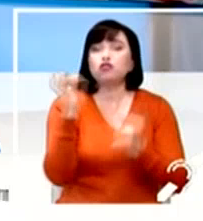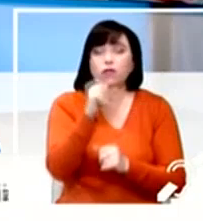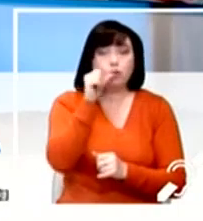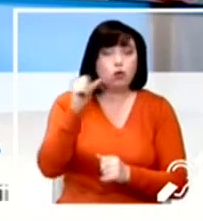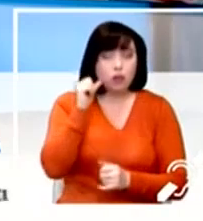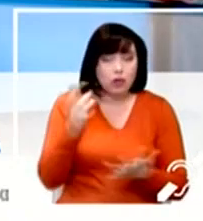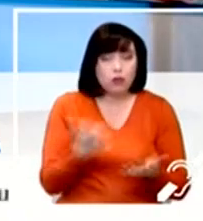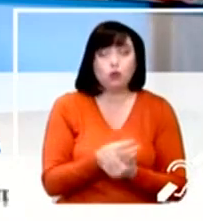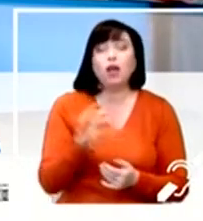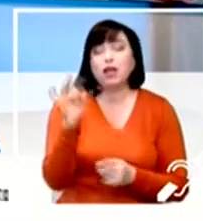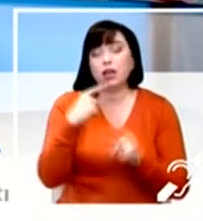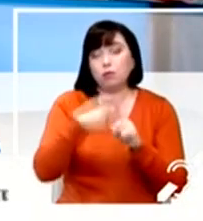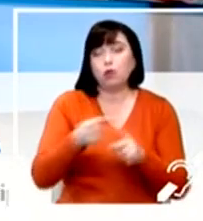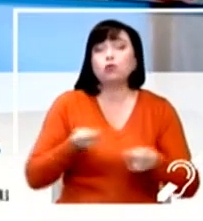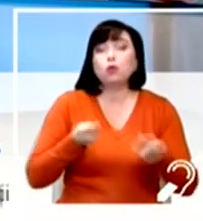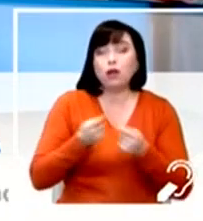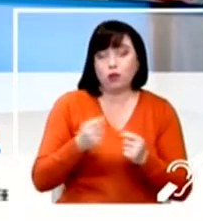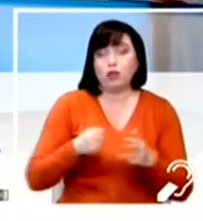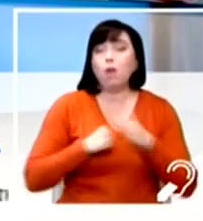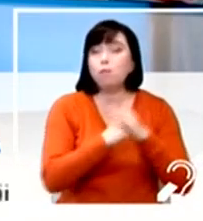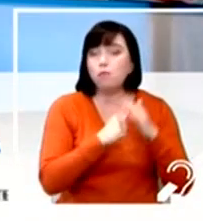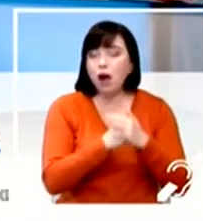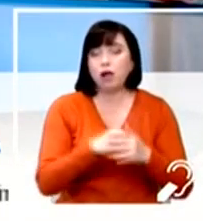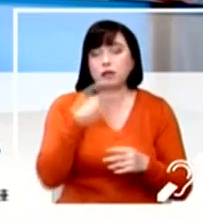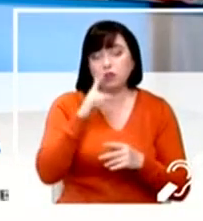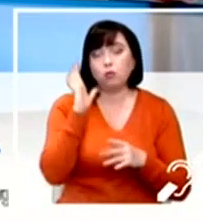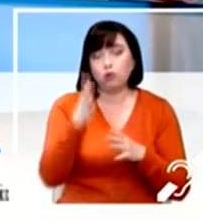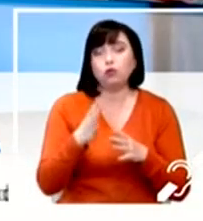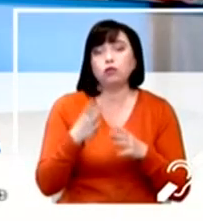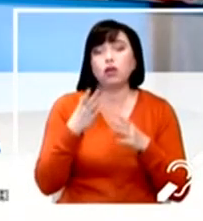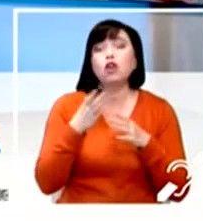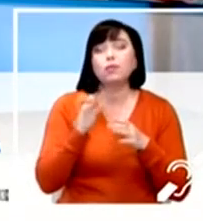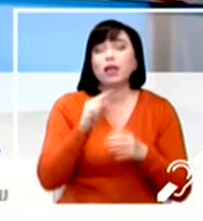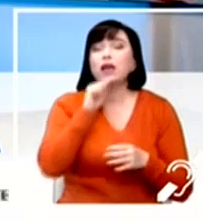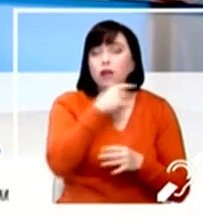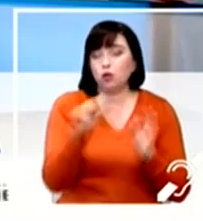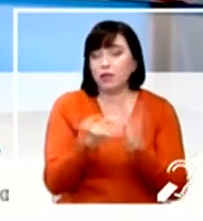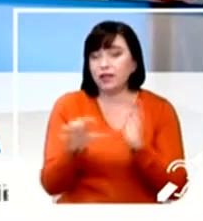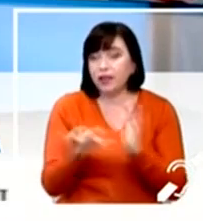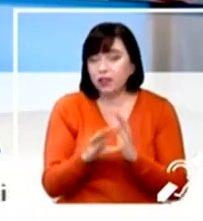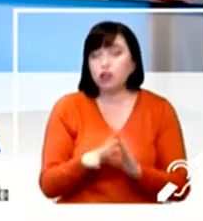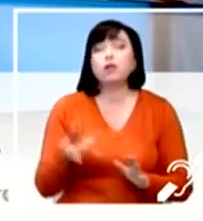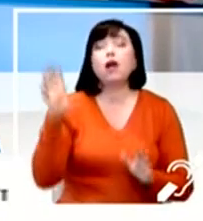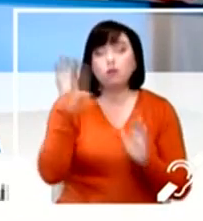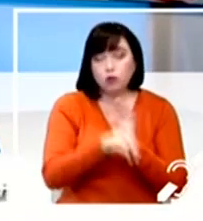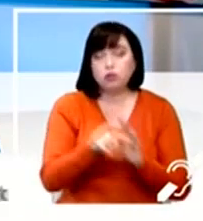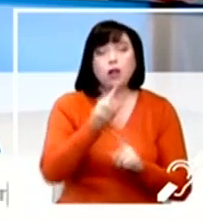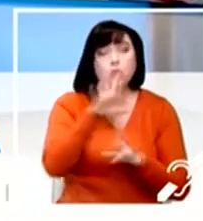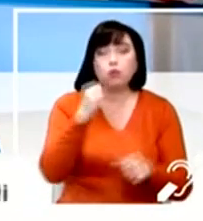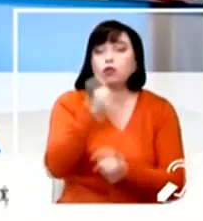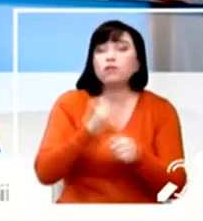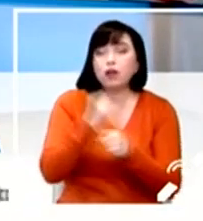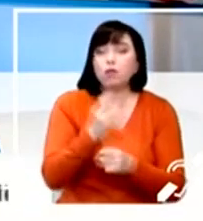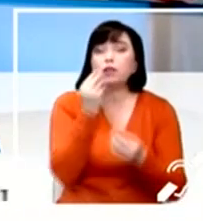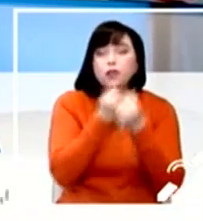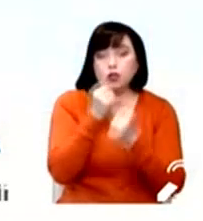trecut. În plus, managerii stațiunilor au anunțat și măsuri pentru reducerea consumului de electricitate, inclusiv să nu producă